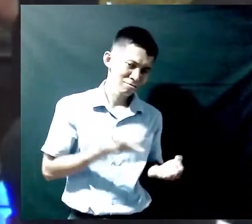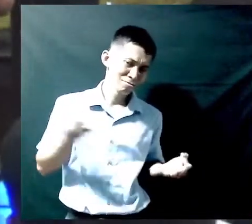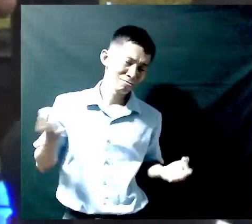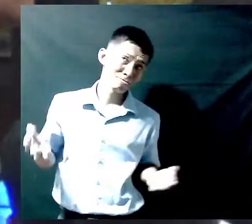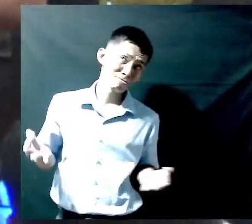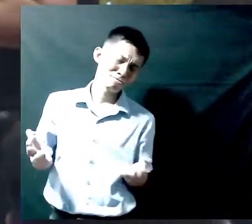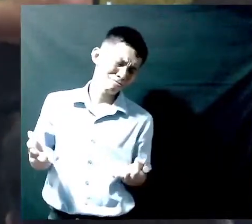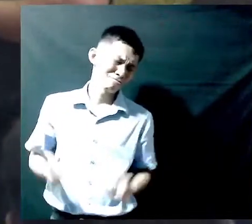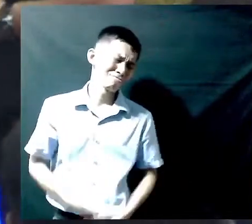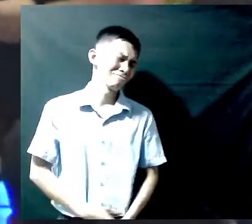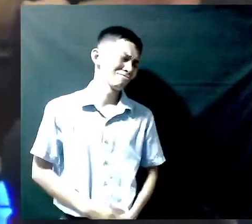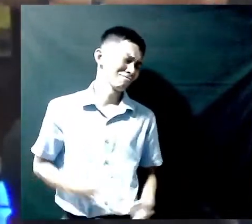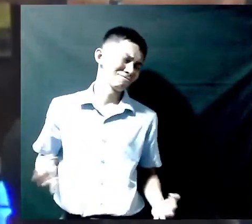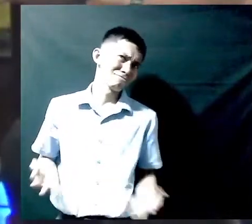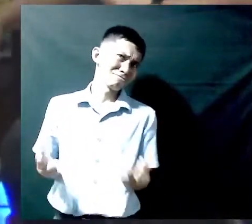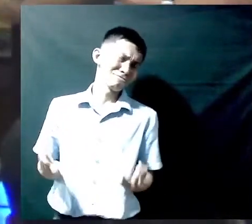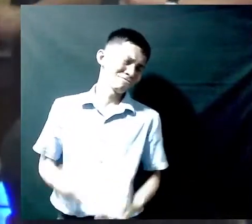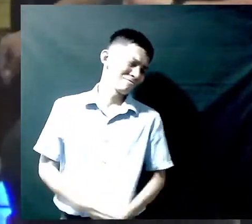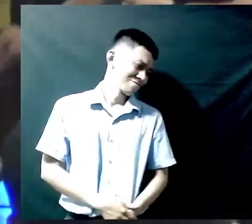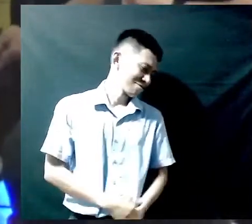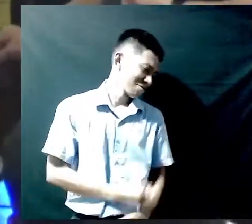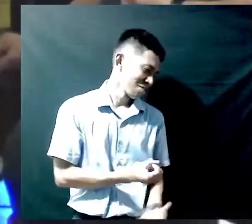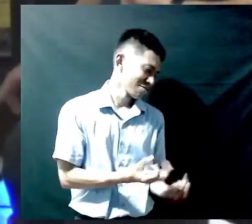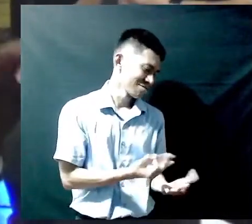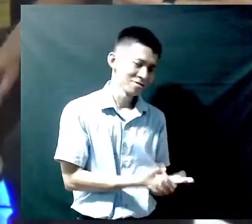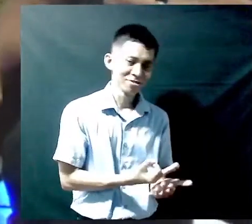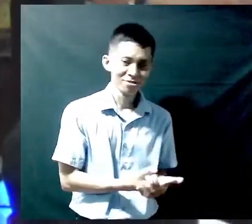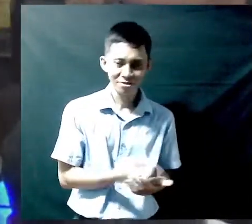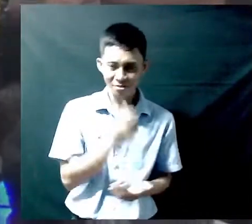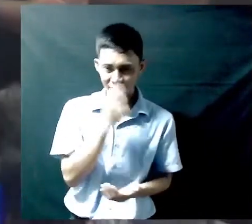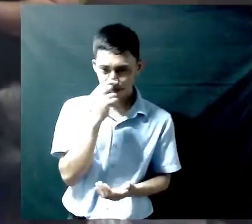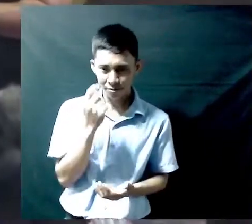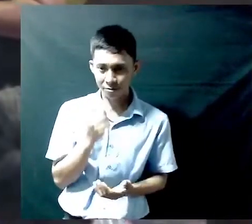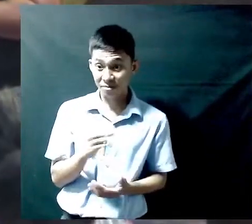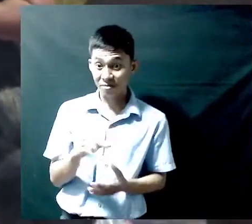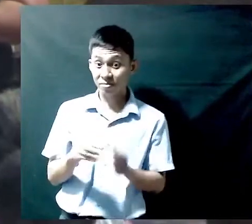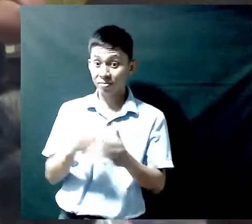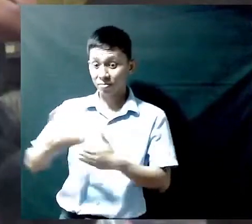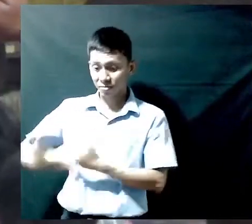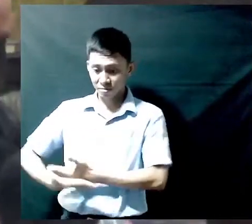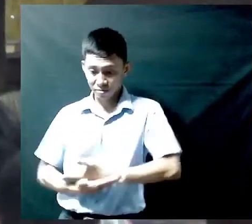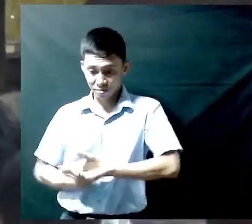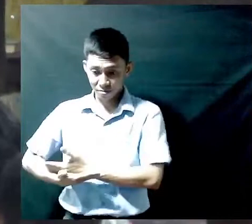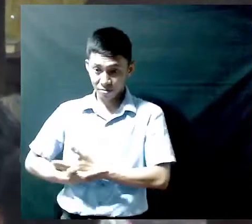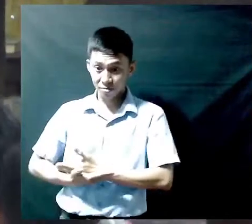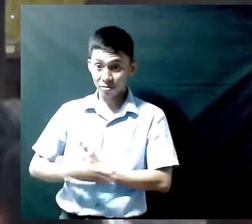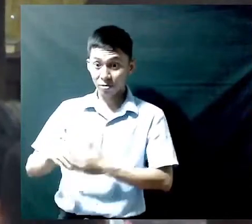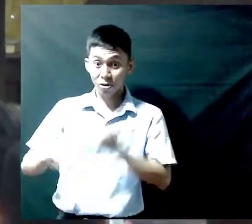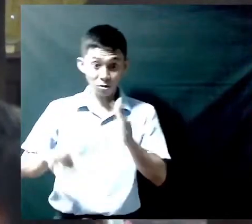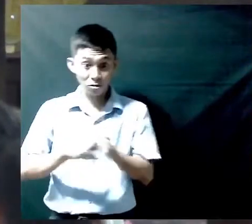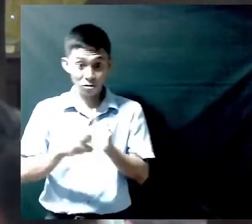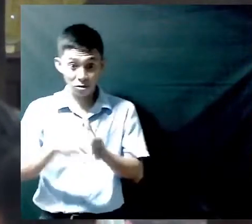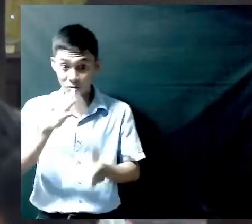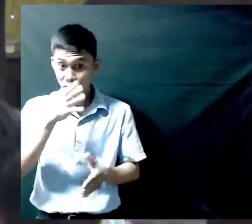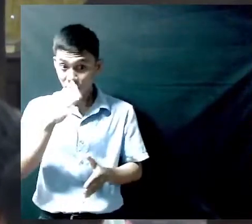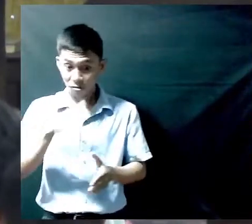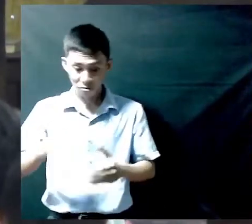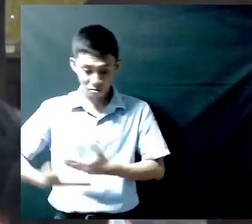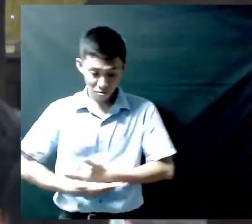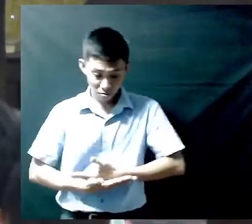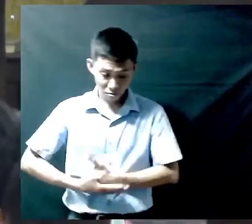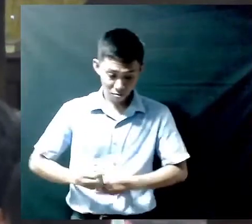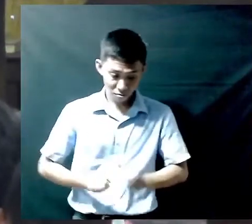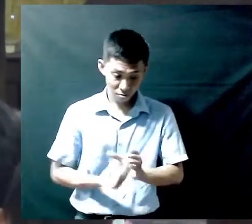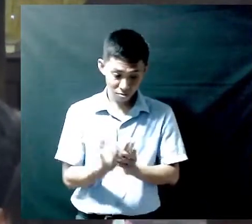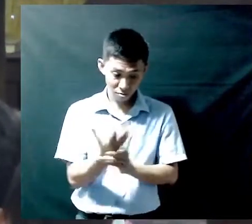Once pina-baby dedicate mo ang bata sa church na ito, dapat pag lumaki yan, tinawag ni Lord magpastor, hindi mo